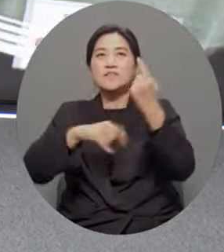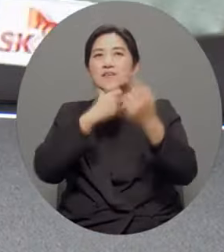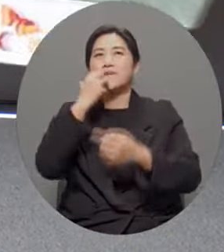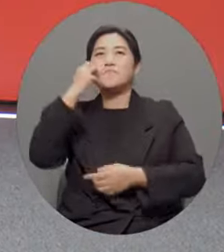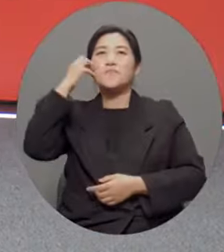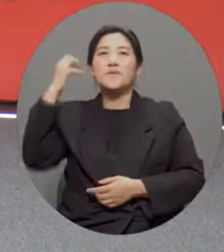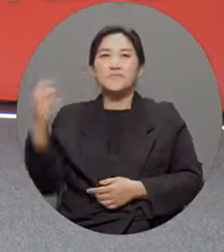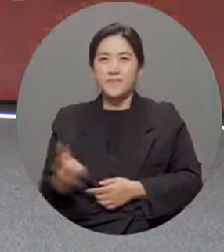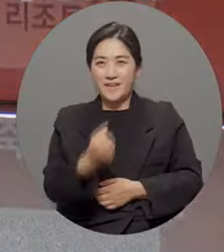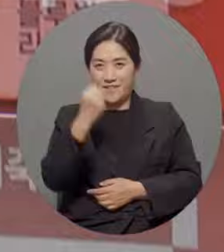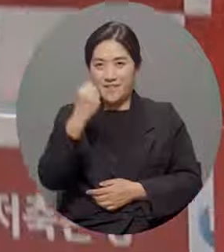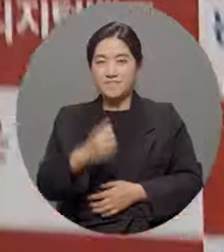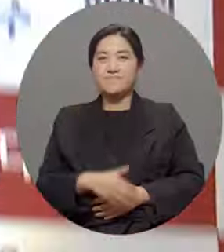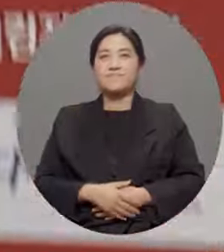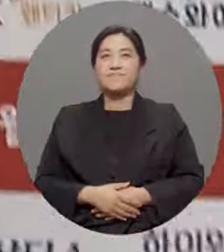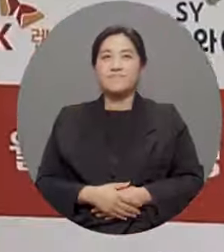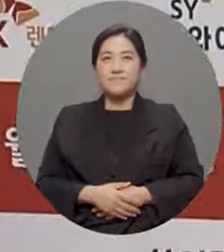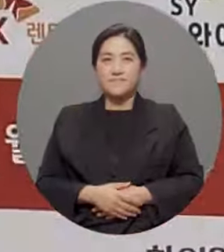누렸습니다.